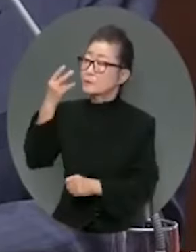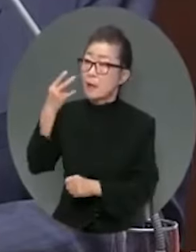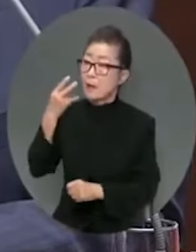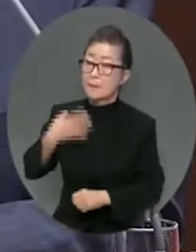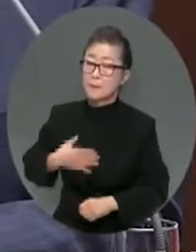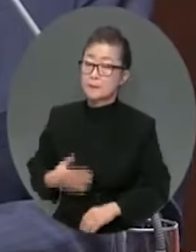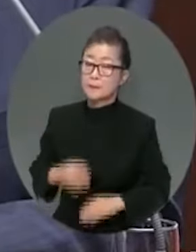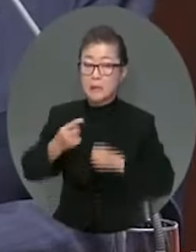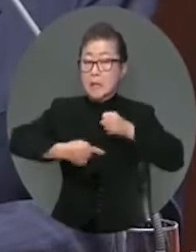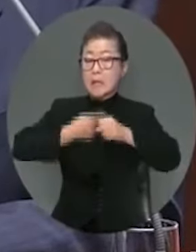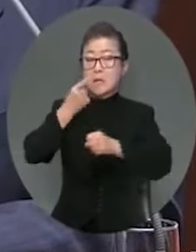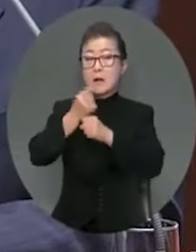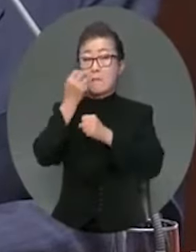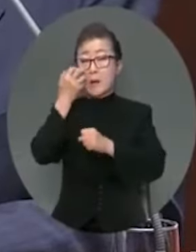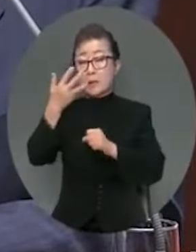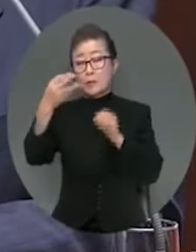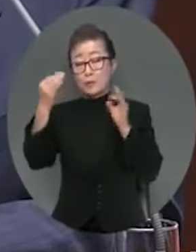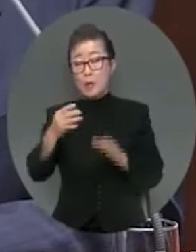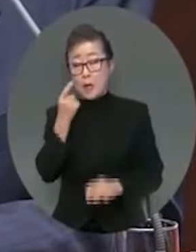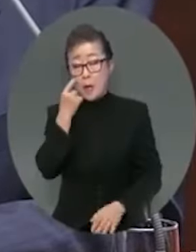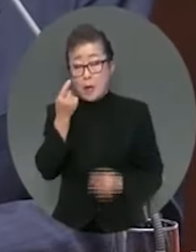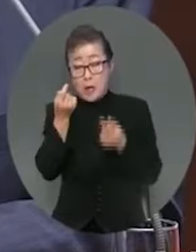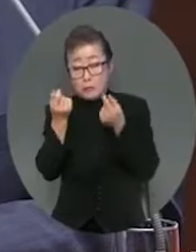1년 8개월 눈치 보던